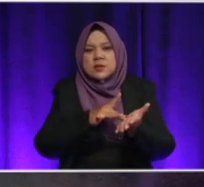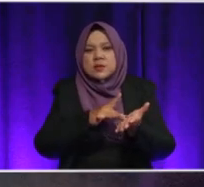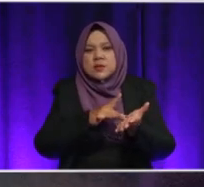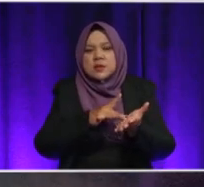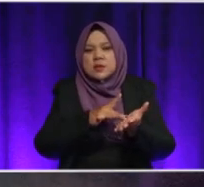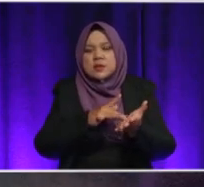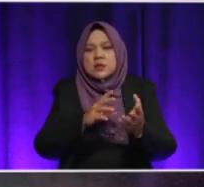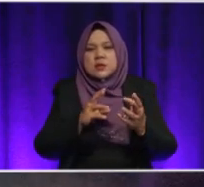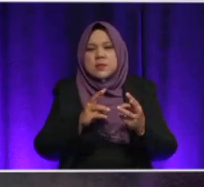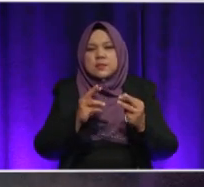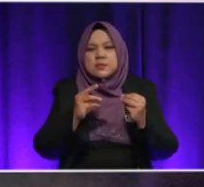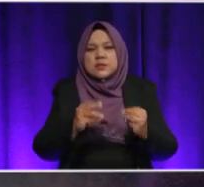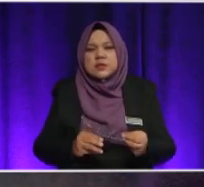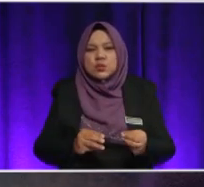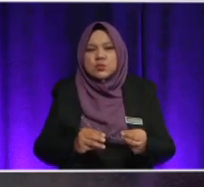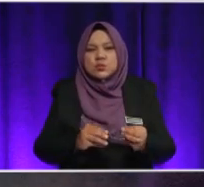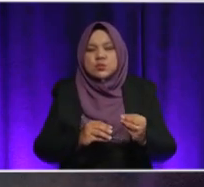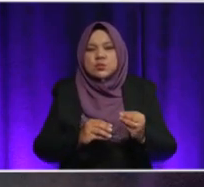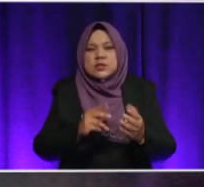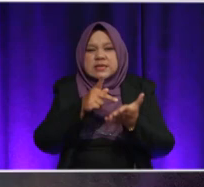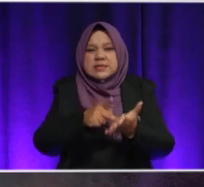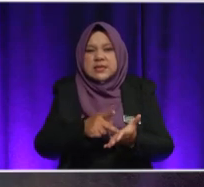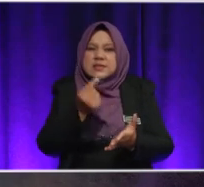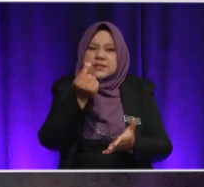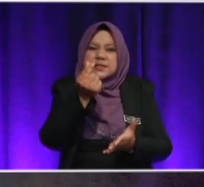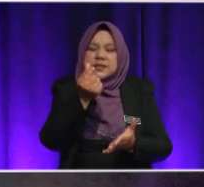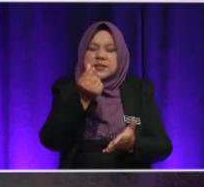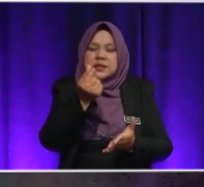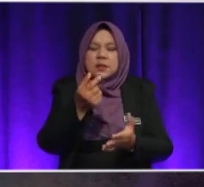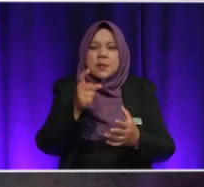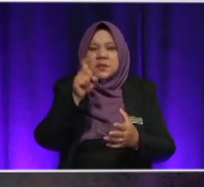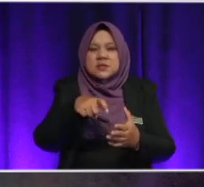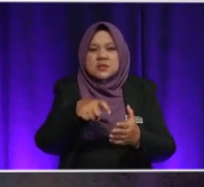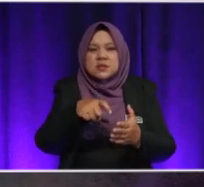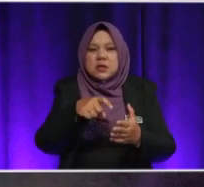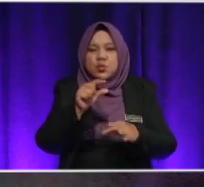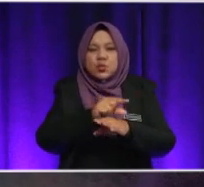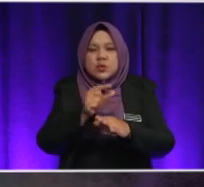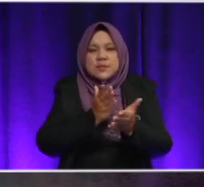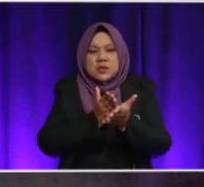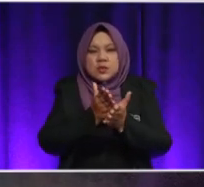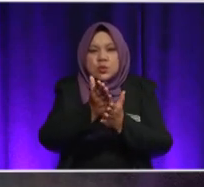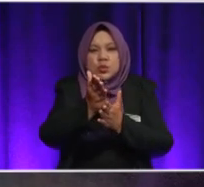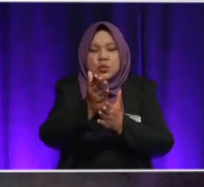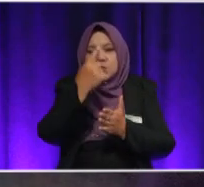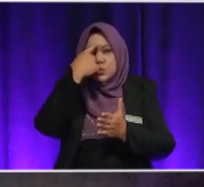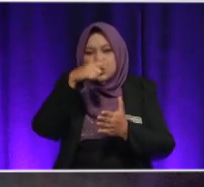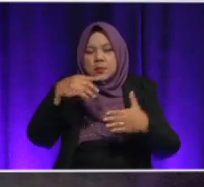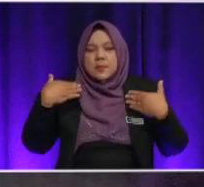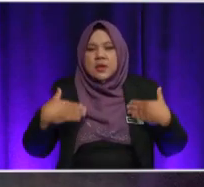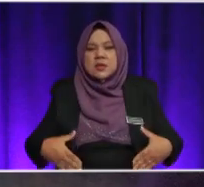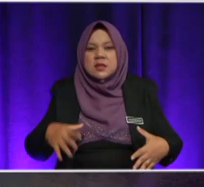Jadi kesannya lebih sedikit karena kita perlu mengambil secara berterusan untuk badan kita menyerap semua nitrin itu